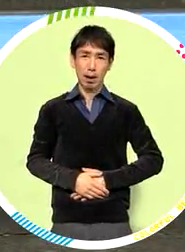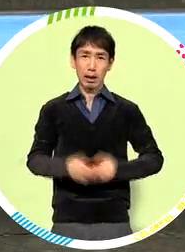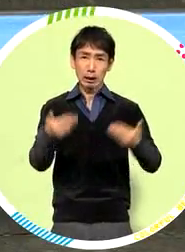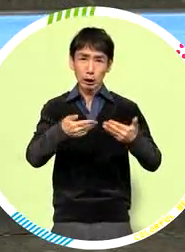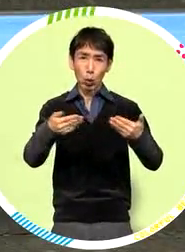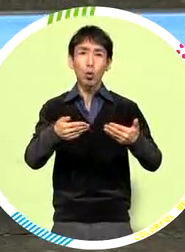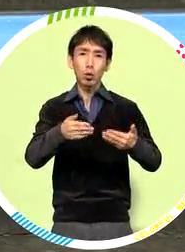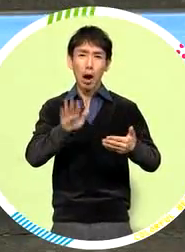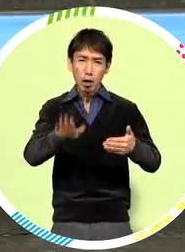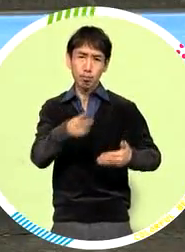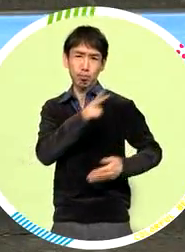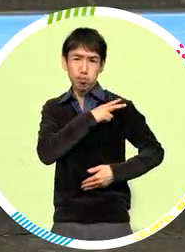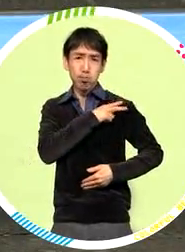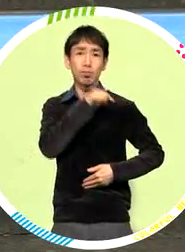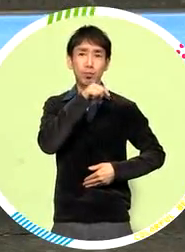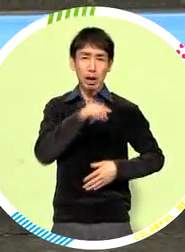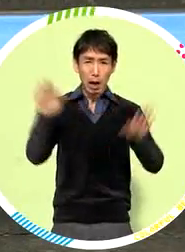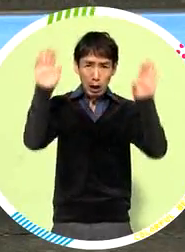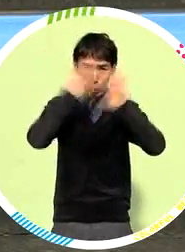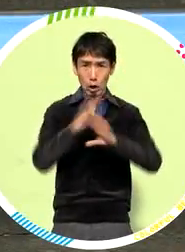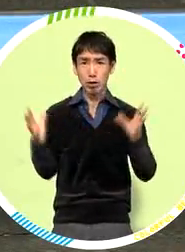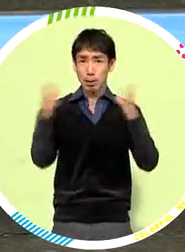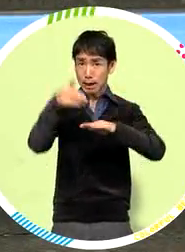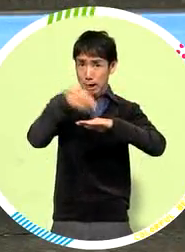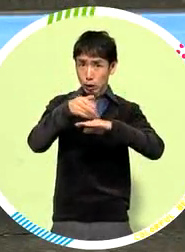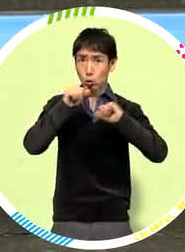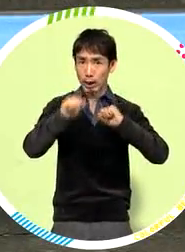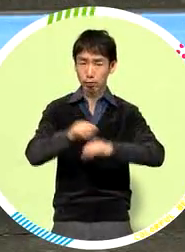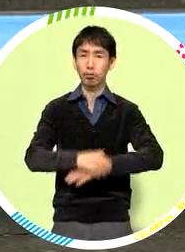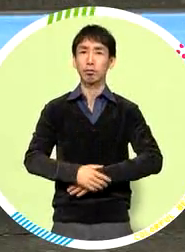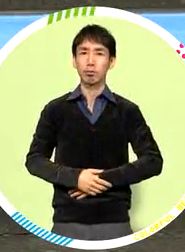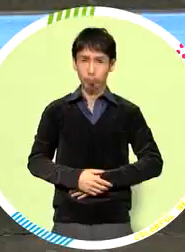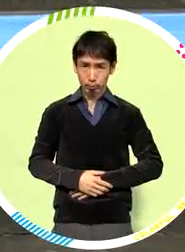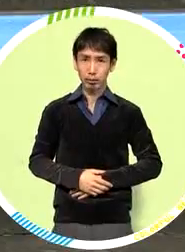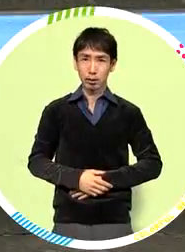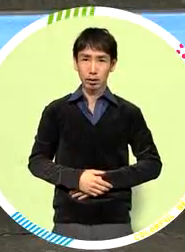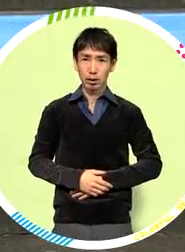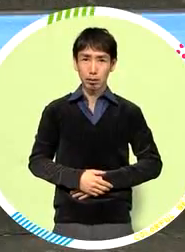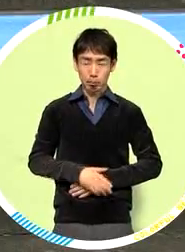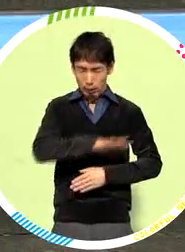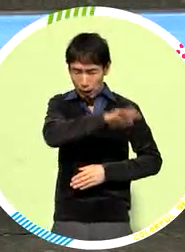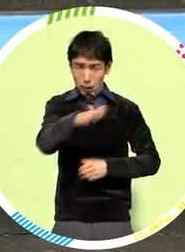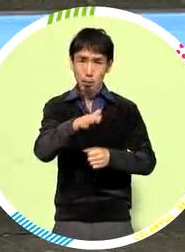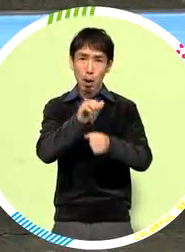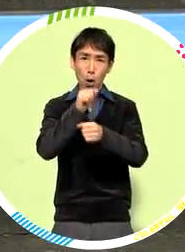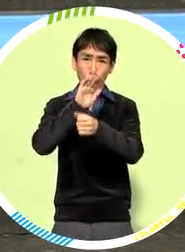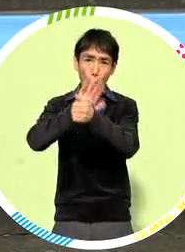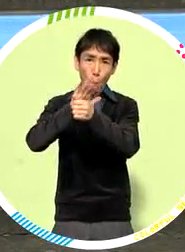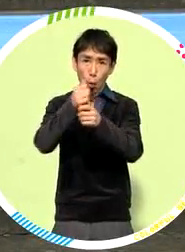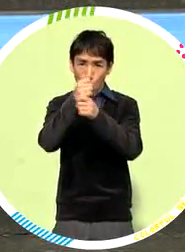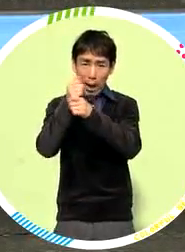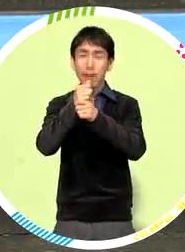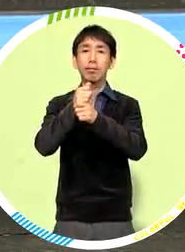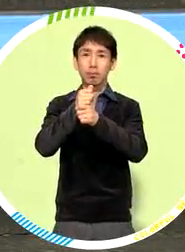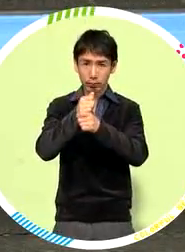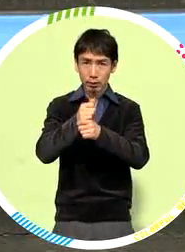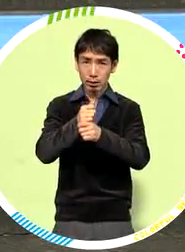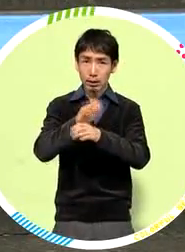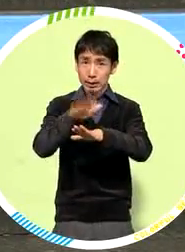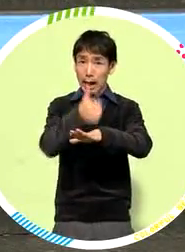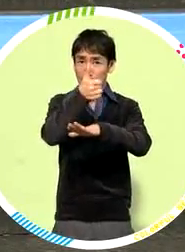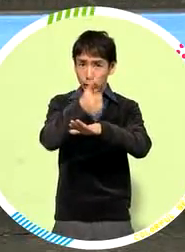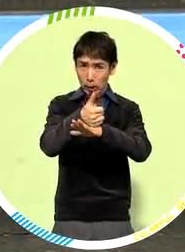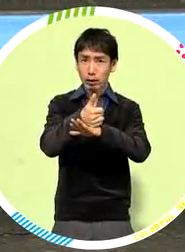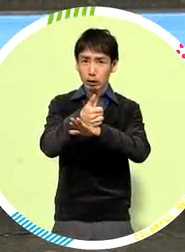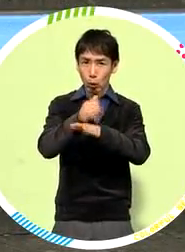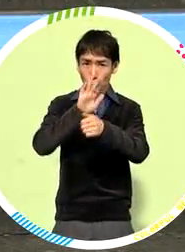がある中、夜集まってですね、練習したりとかっていうふうにしてますので、熱い応援を、選手たちにエールを送っていただければと思